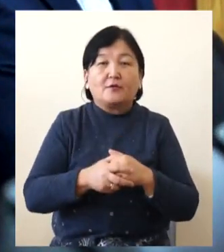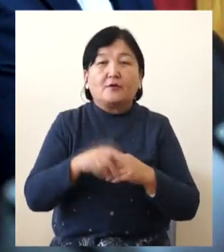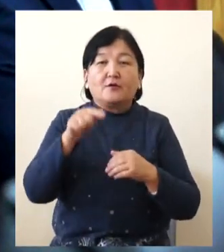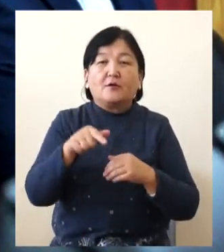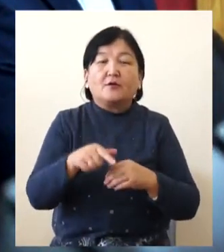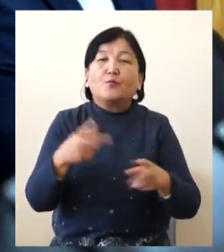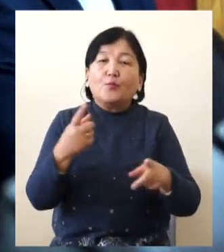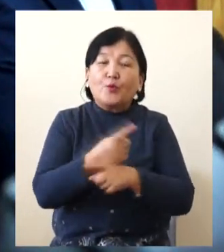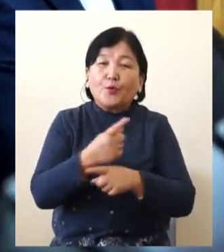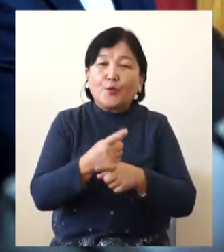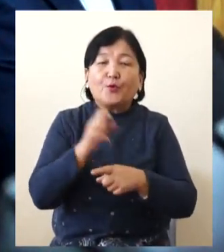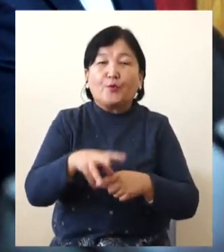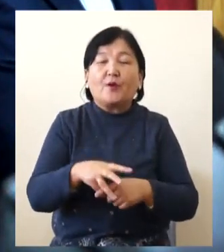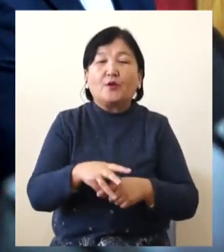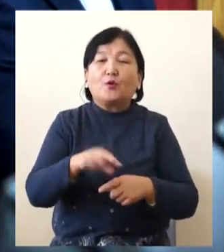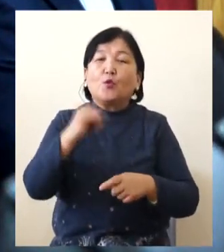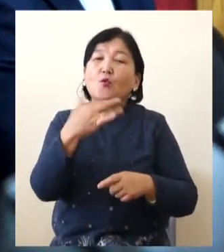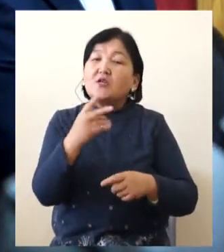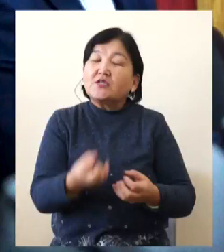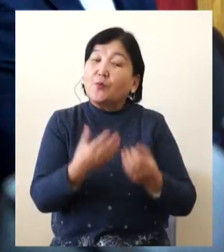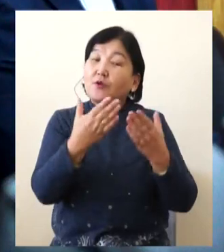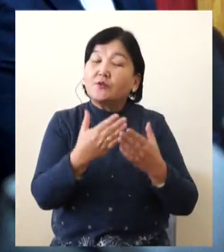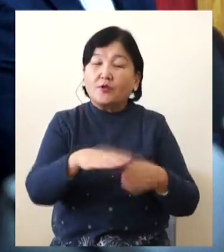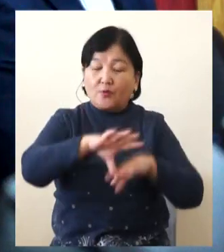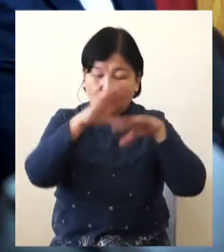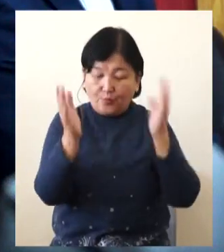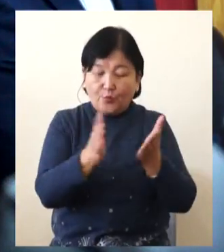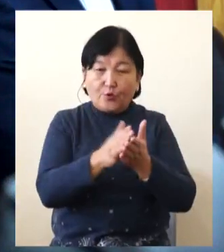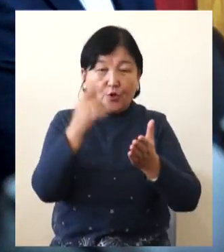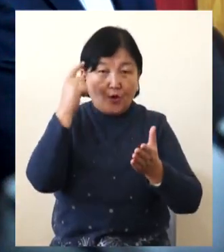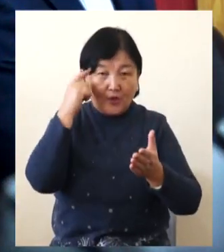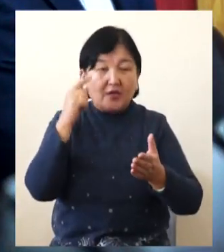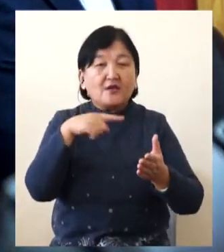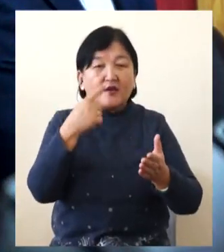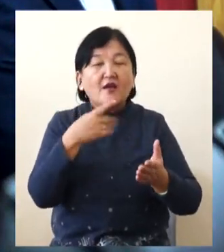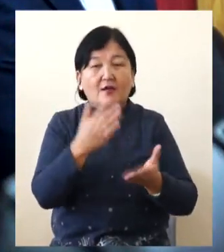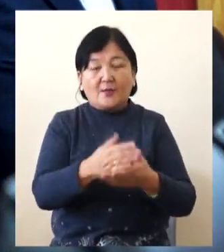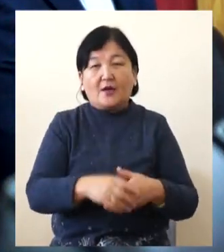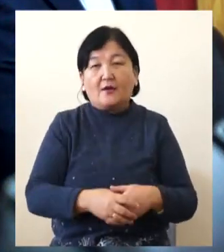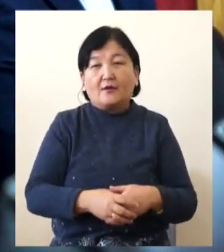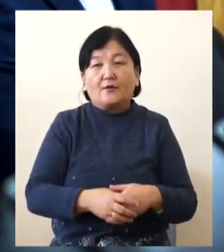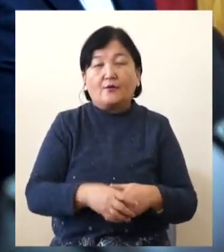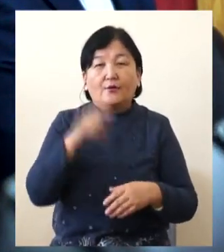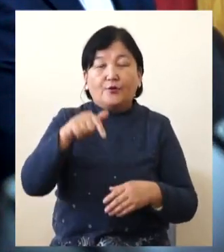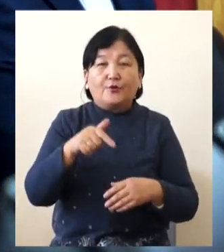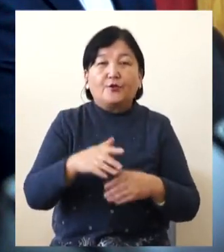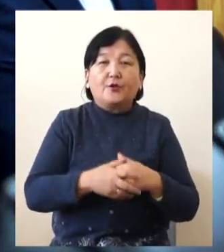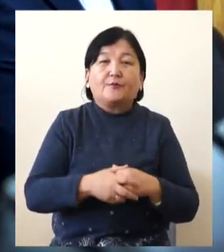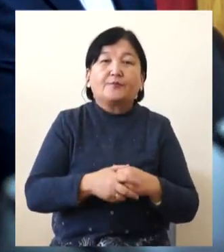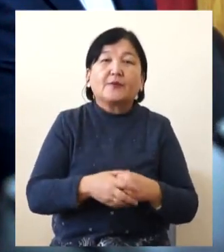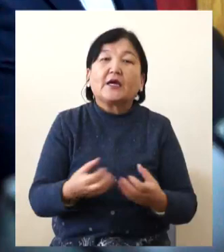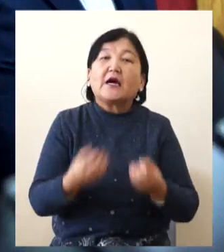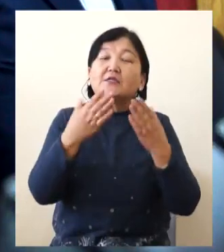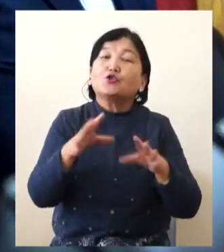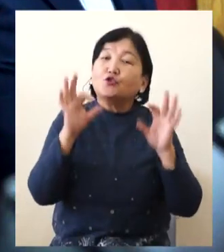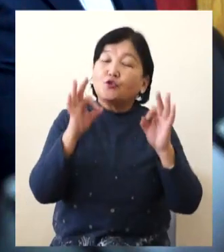бодохгүй нийгэм буруу хинээс юмас олоо гэдэг бүгд нэгдээд яг юм яриад байгаа. Өнөөдөр бидэнд юу гэхээр арс гаргалгаа